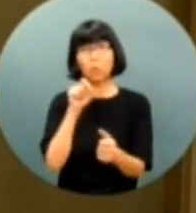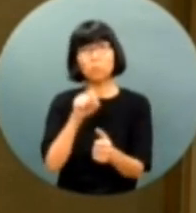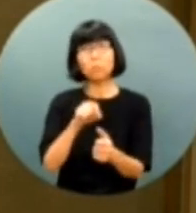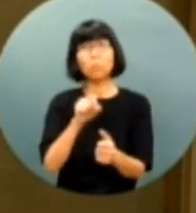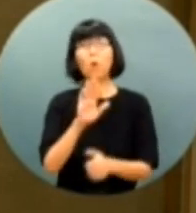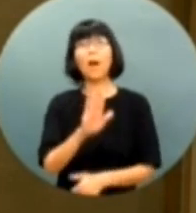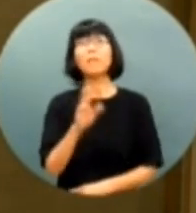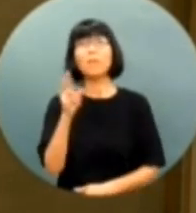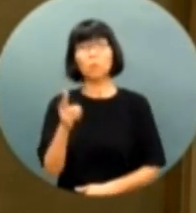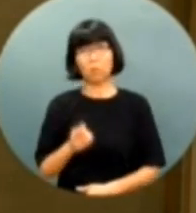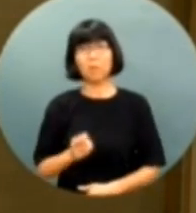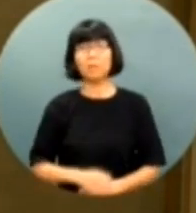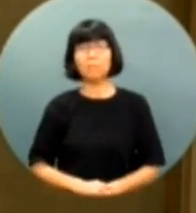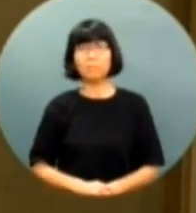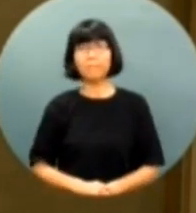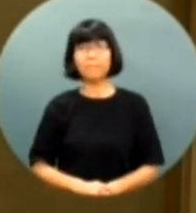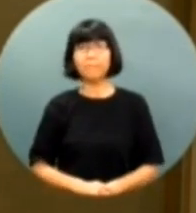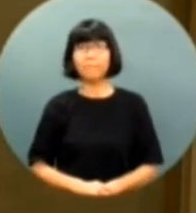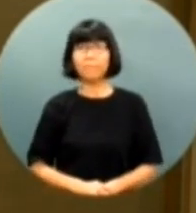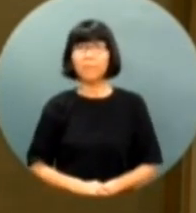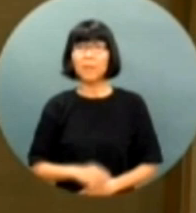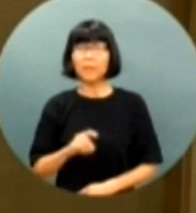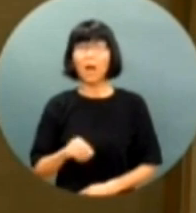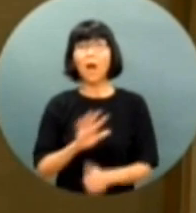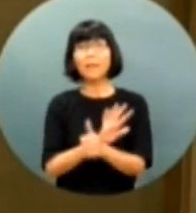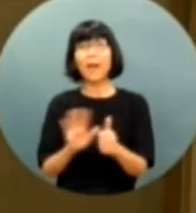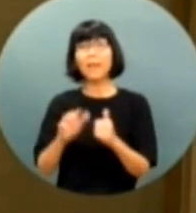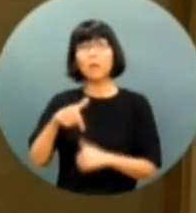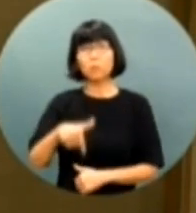ております。そしてこの件について、内閣府の